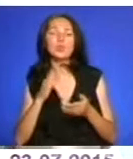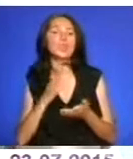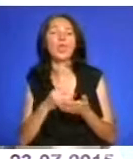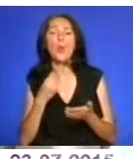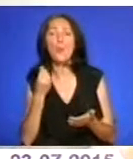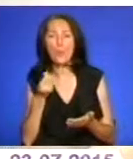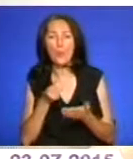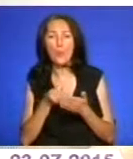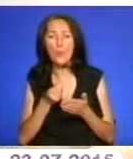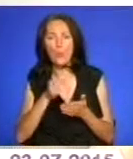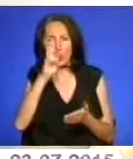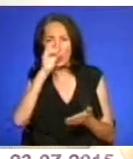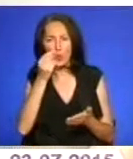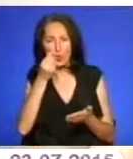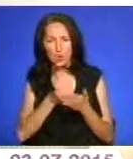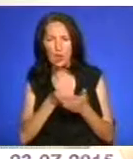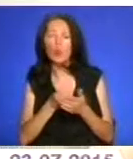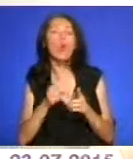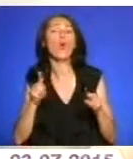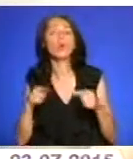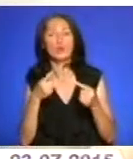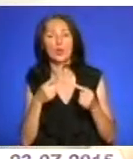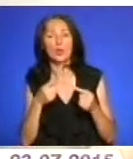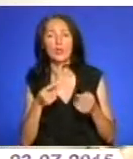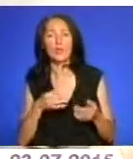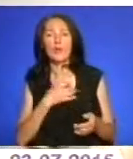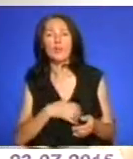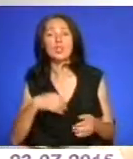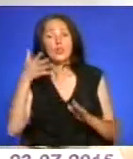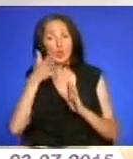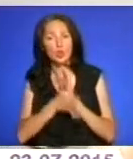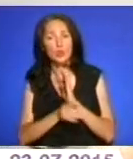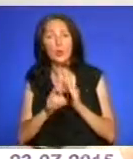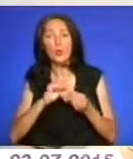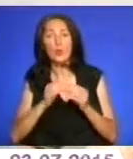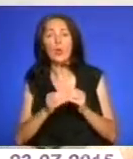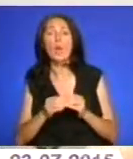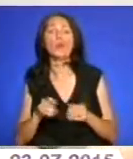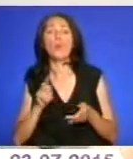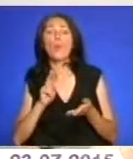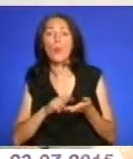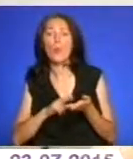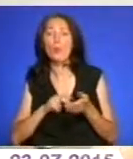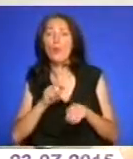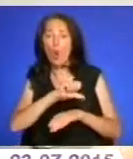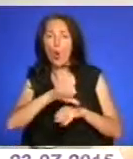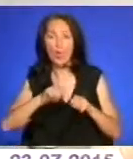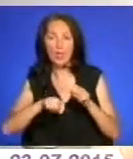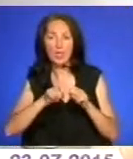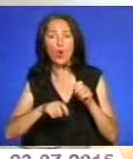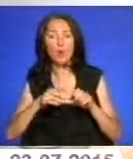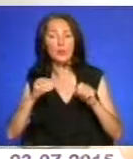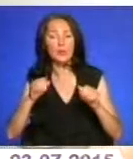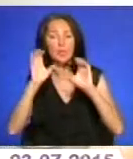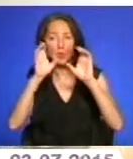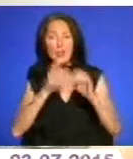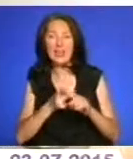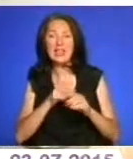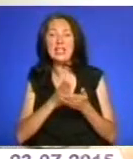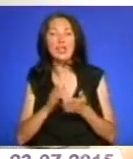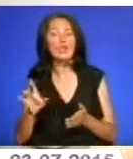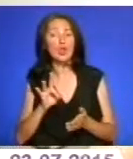бюджетоутворюючими. Важливо розуміти ту проблематику податкового, митного і земельного законодавства, яка є в регіонах